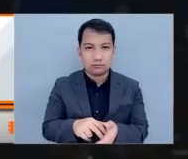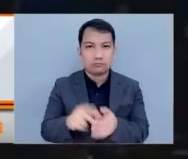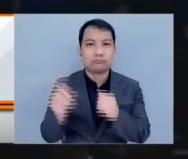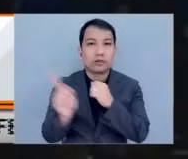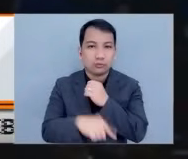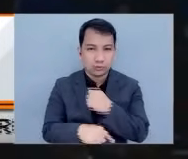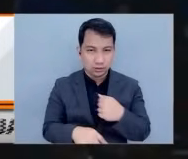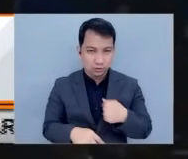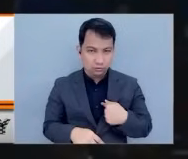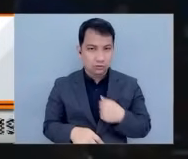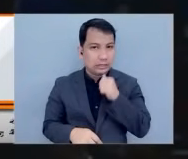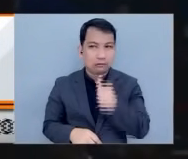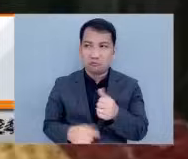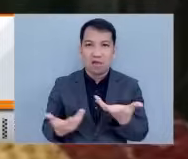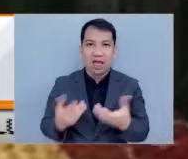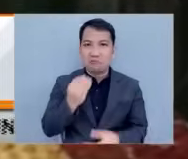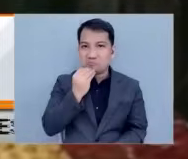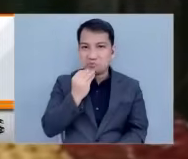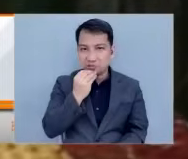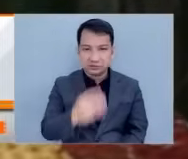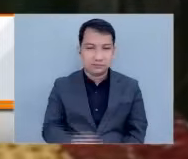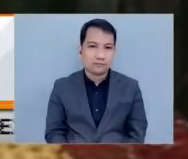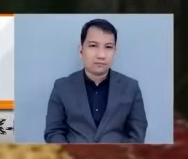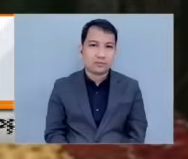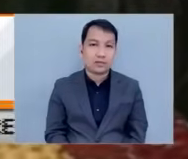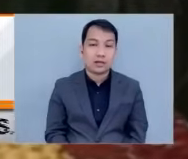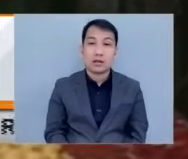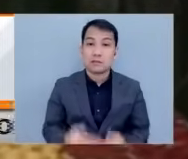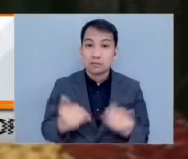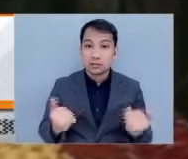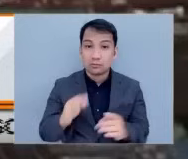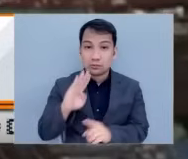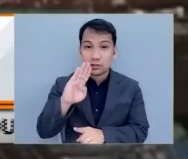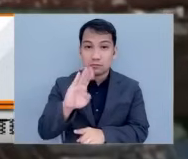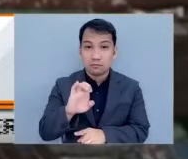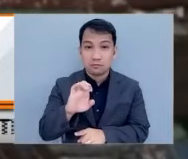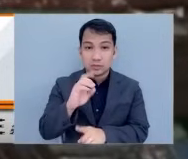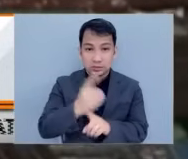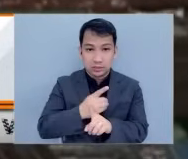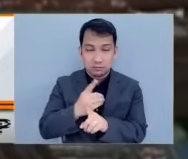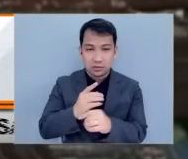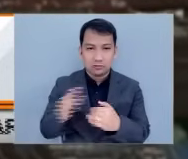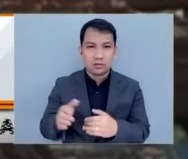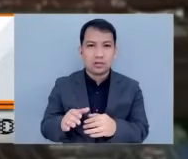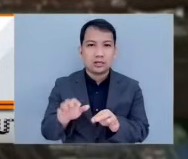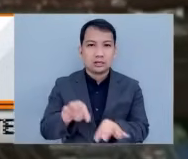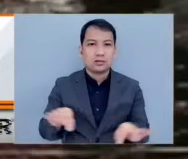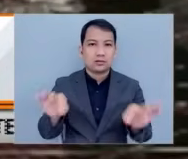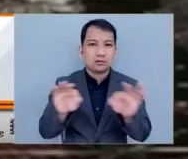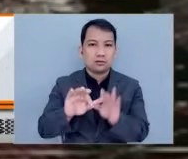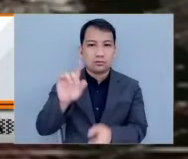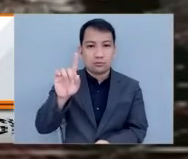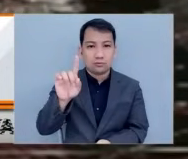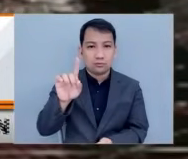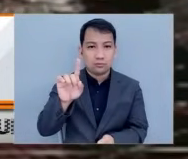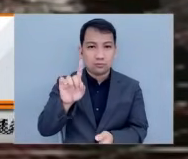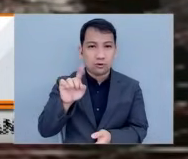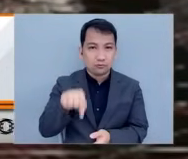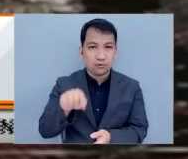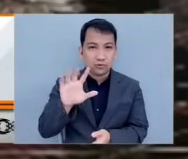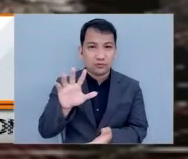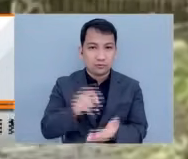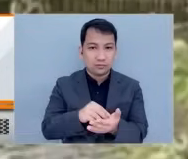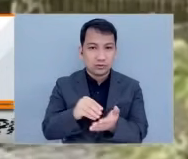Mas matindi ang pressure sa kanila pagtunton ng Burmans. 1.5 million pesos ang kanilang kota sa pamamalimos.